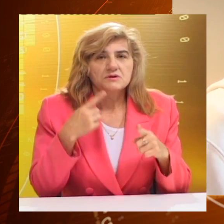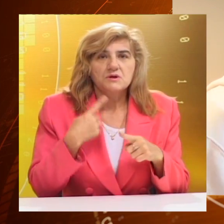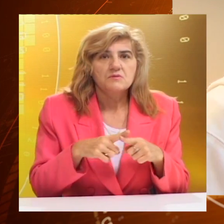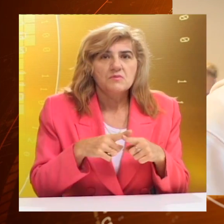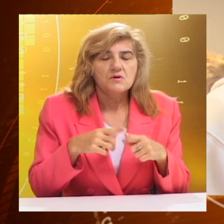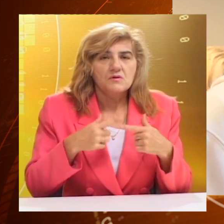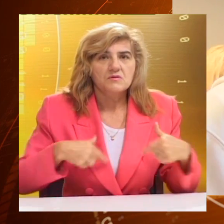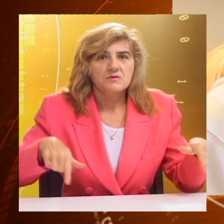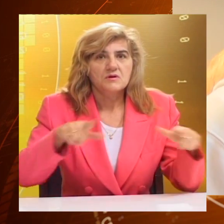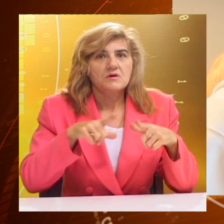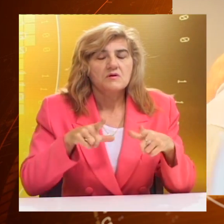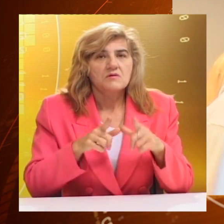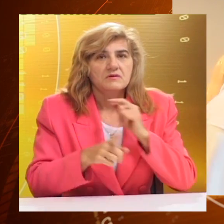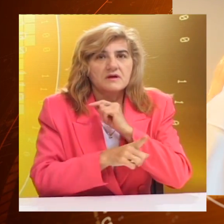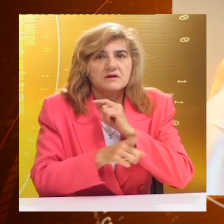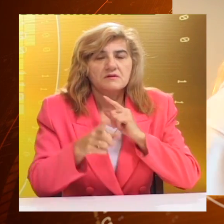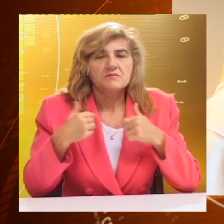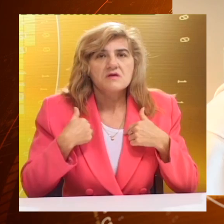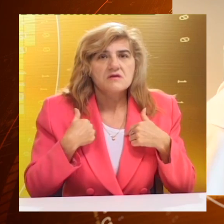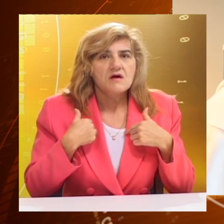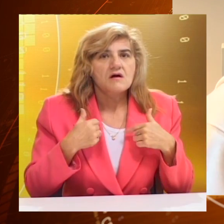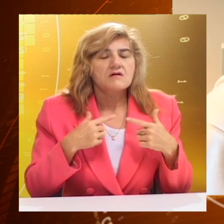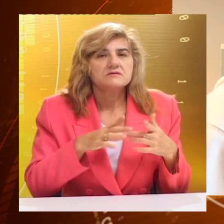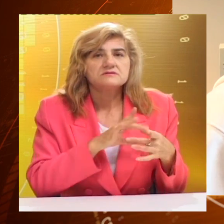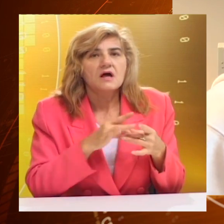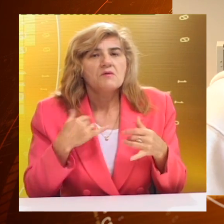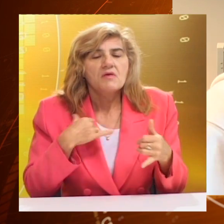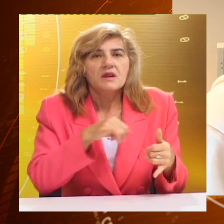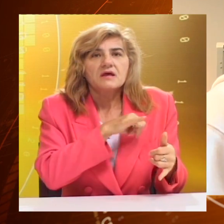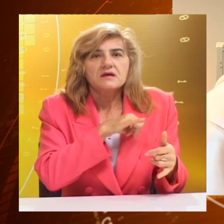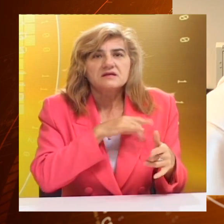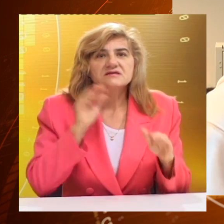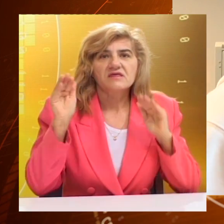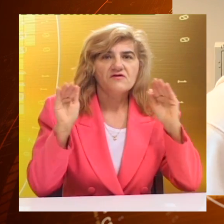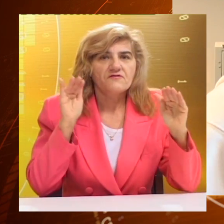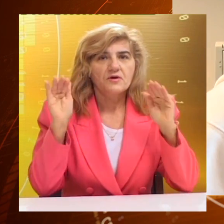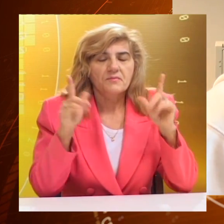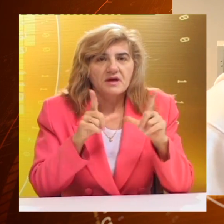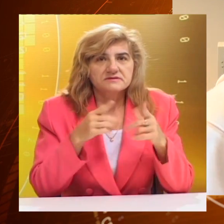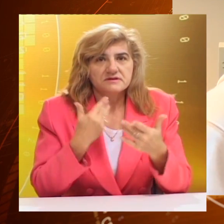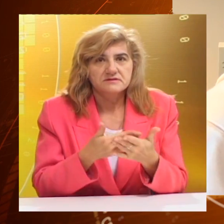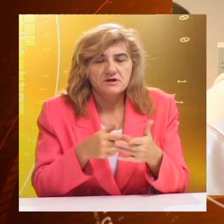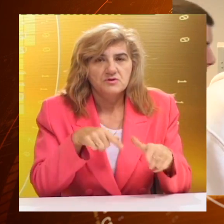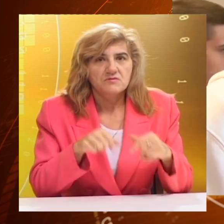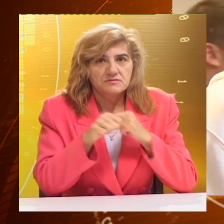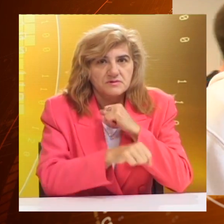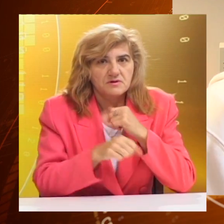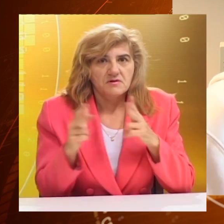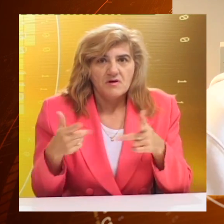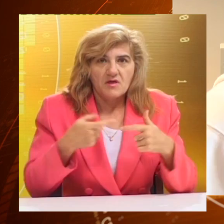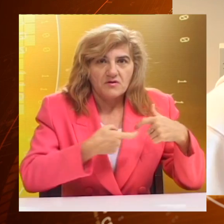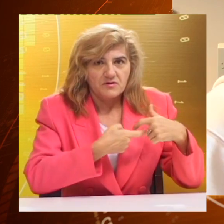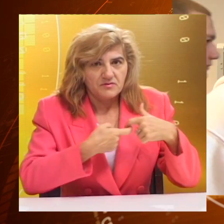jer tačnije za poslovne informacijne sisteme, jer ceo život me zanimala informatika i računari, pa sam mislio